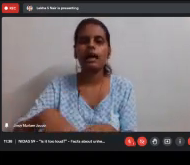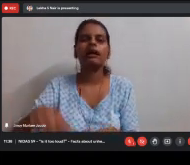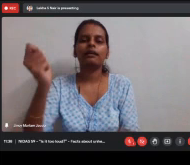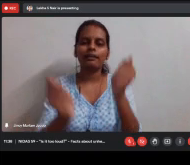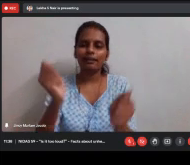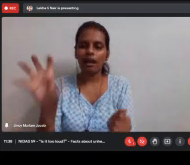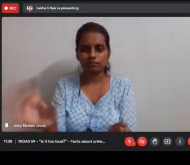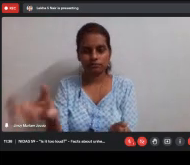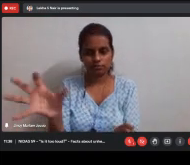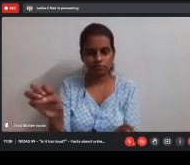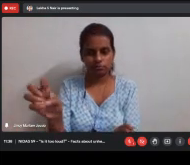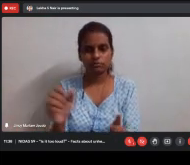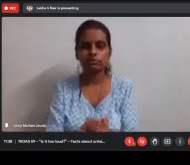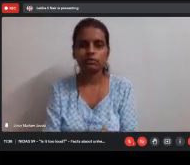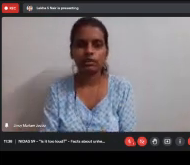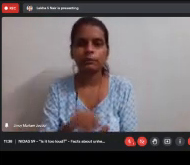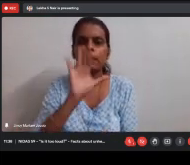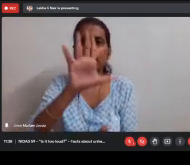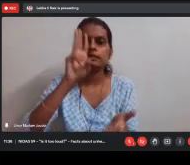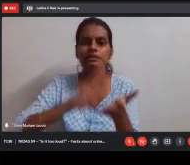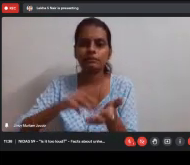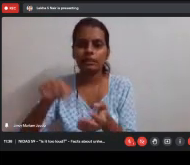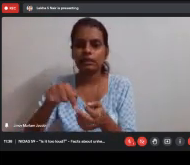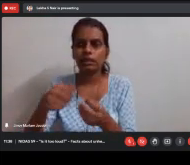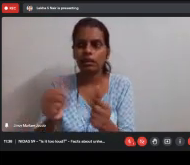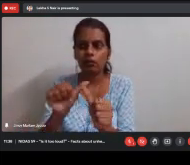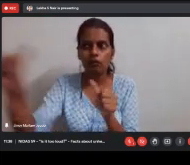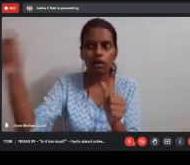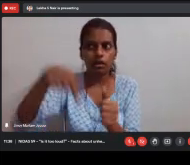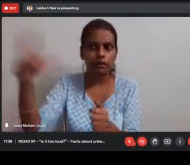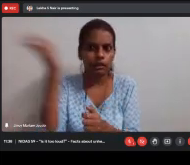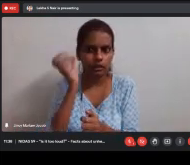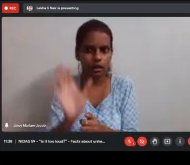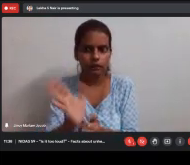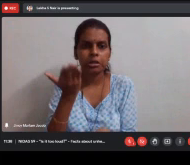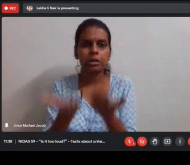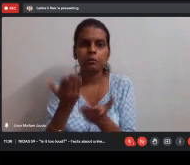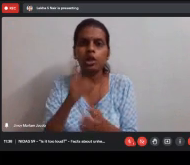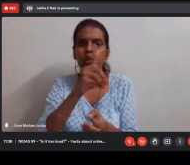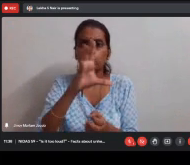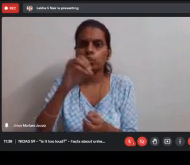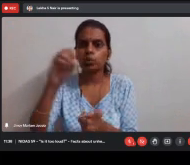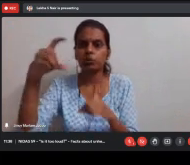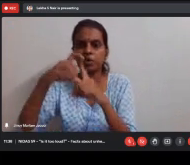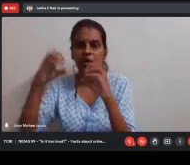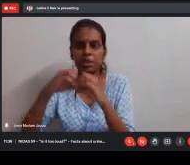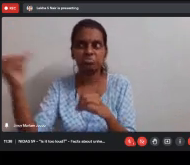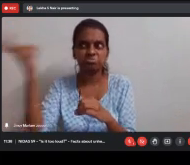ഡ്രൈന് യൂസ് ചെയ്യുന്ന, എന്താ പറയുക, ഡ്രൈ മുടി ഉണക്കാൻ വേണ്ടിയിട്ട് ഉപയോഗിക്കുന്ന ഹെയർ ഡ്രയർ, അല്ലെങ്കിൽ സബ്വേ